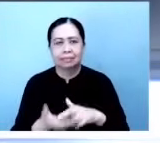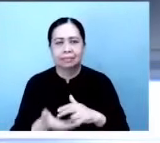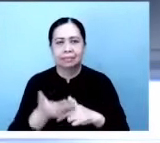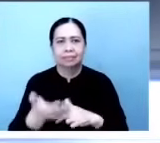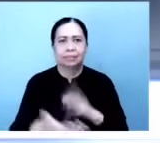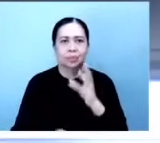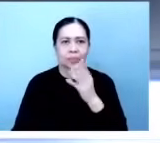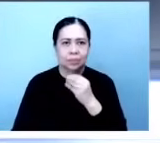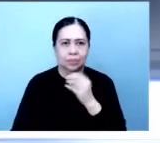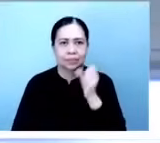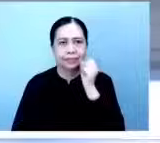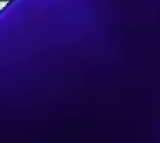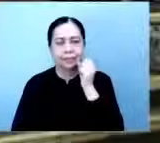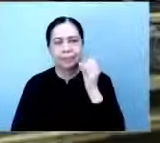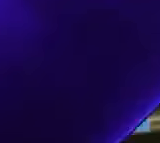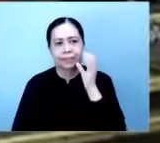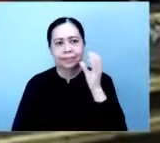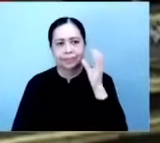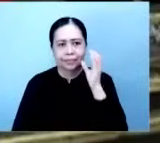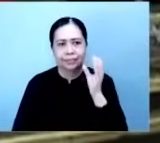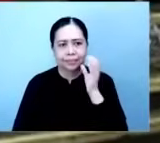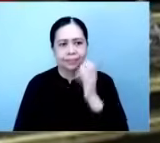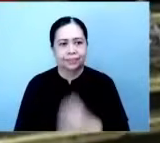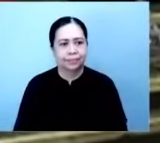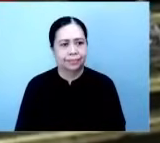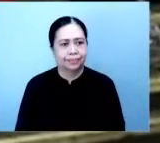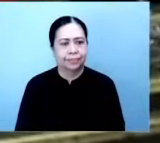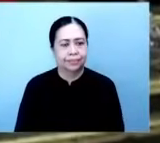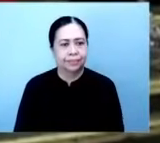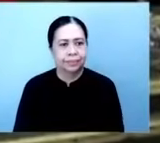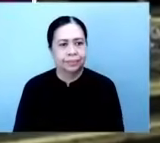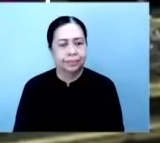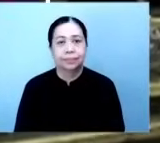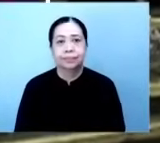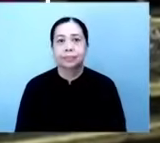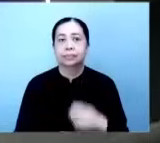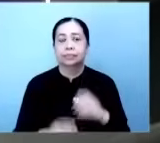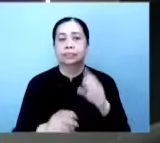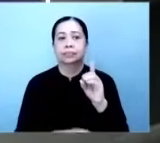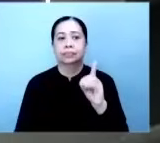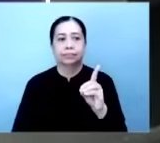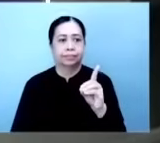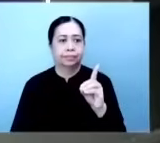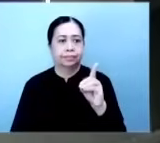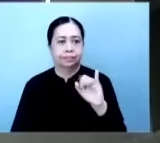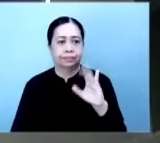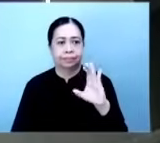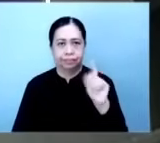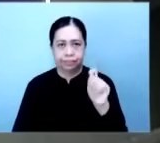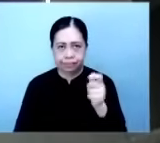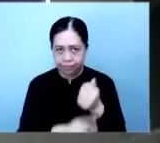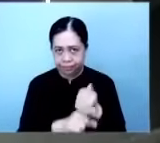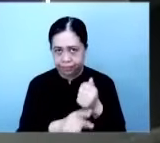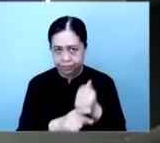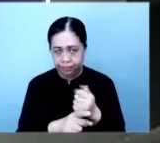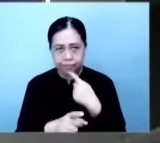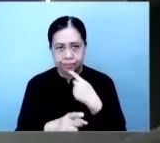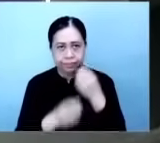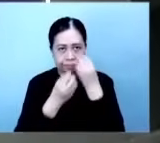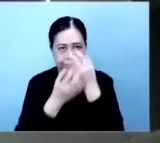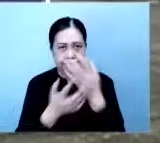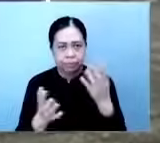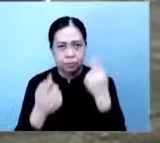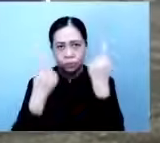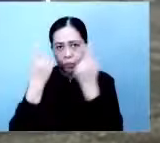si Cheryl Cosin. Mismong Department of Information and Communications Technology o DICT ang